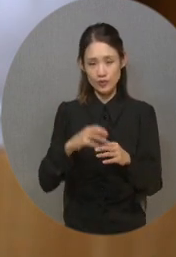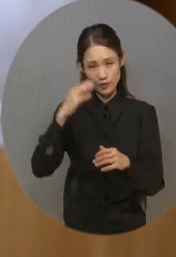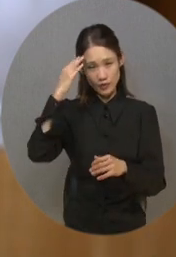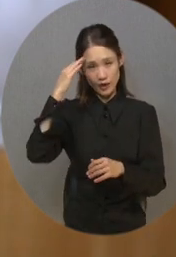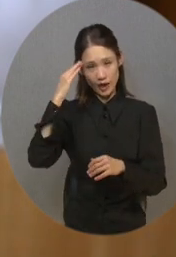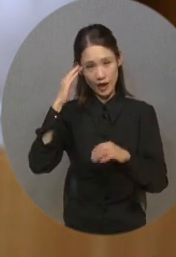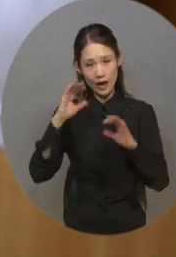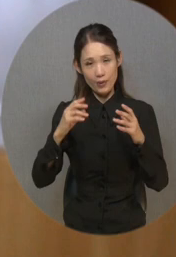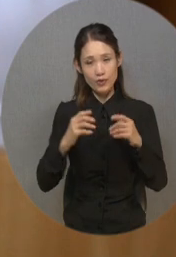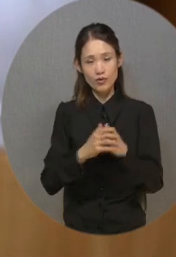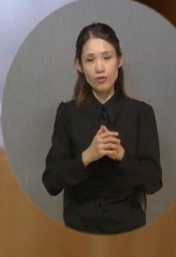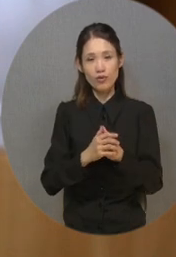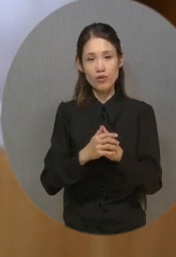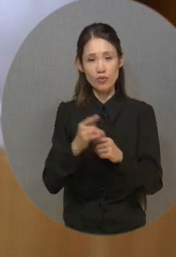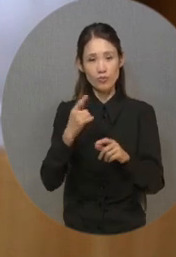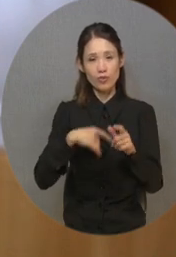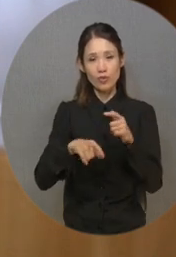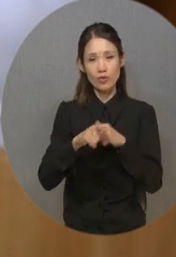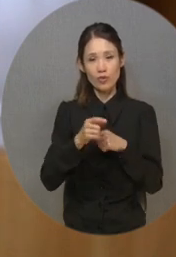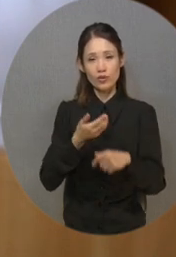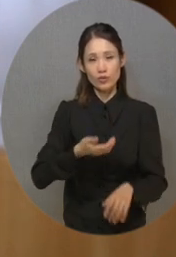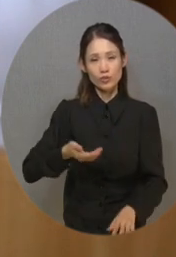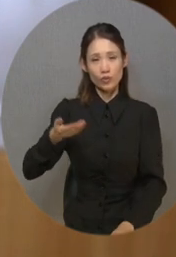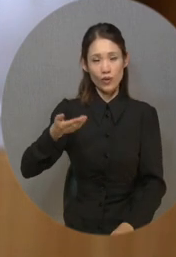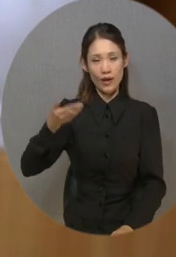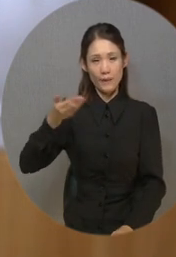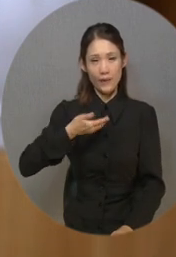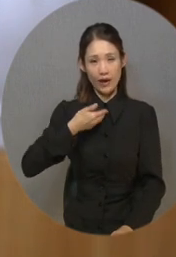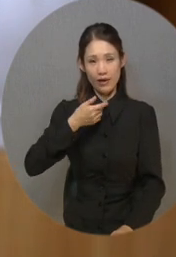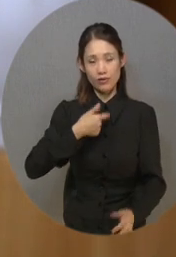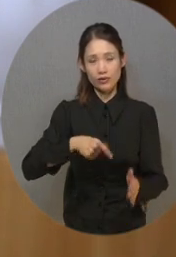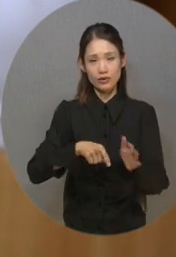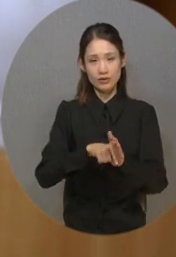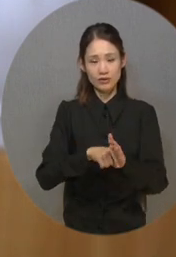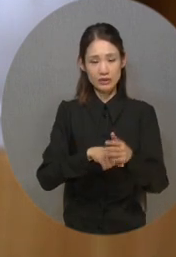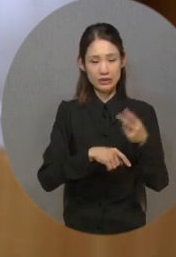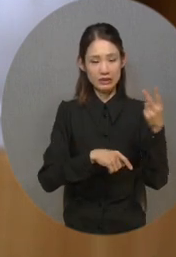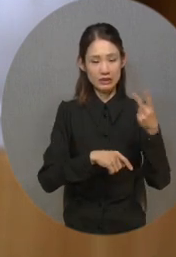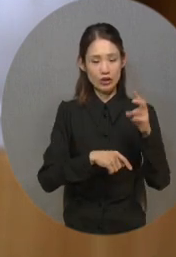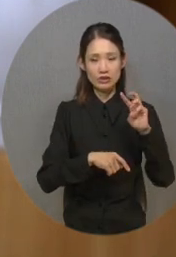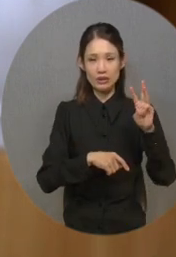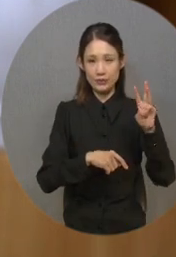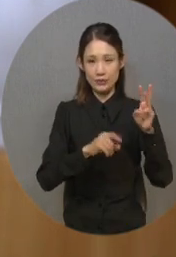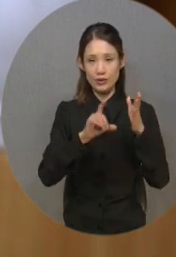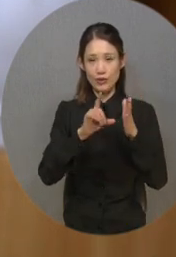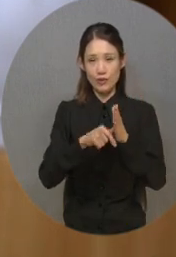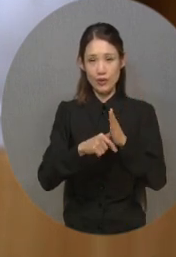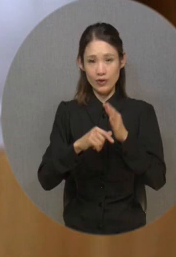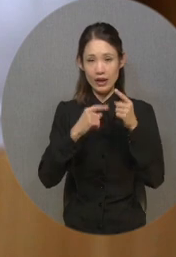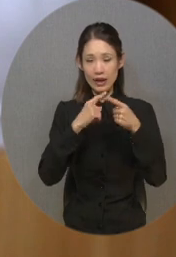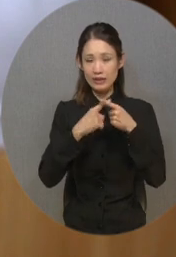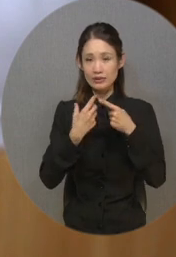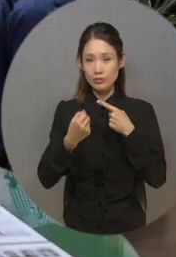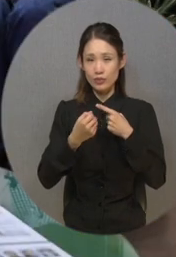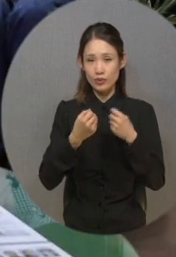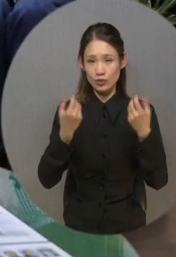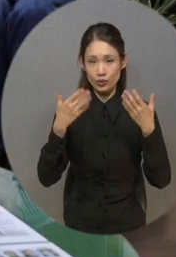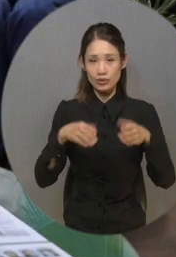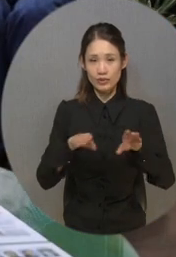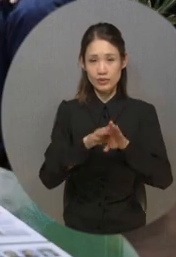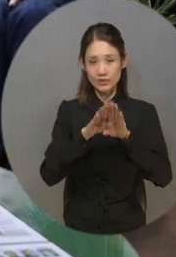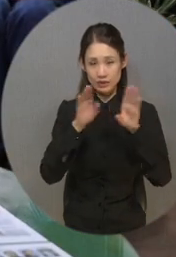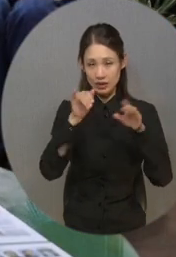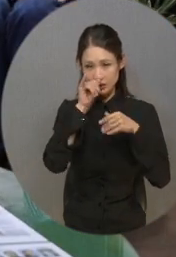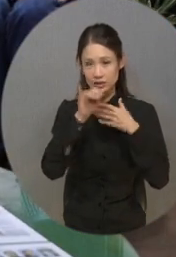대한민국이 다시 한 번 더 도약을 하기 위해서는 2030년에 엑스포를 개최하게 되면 질적으로 다시 달라진다고 보시죠.